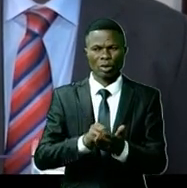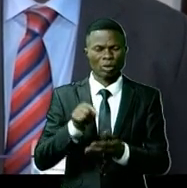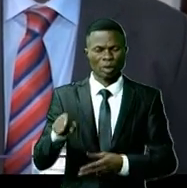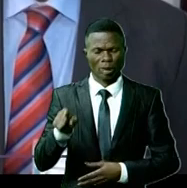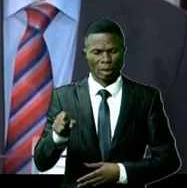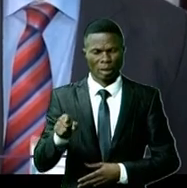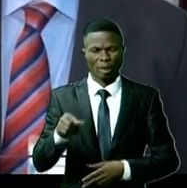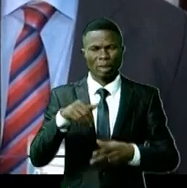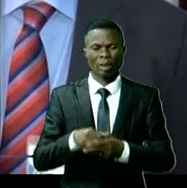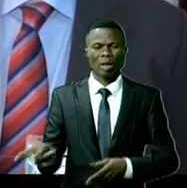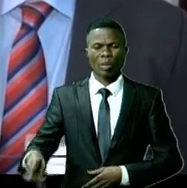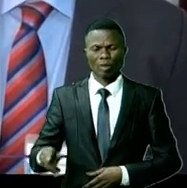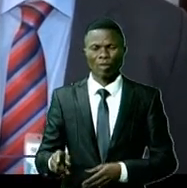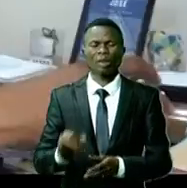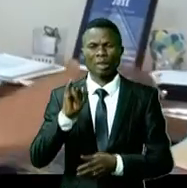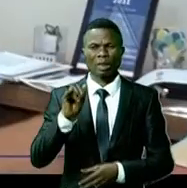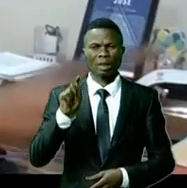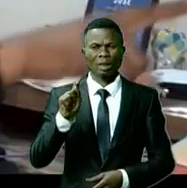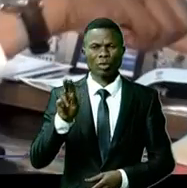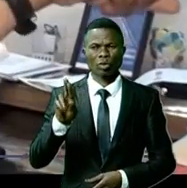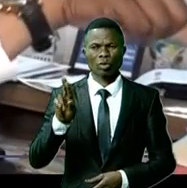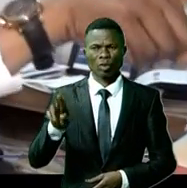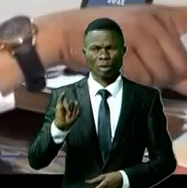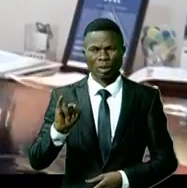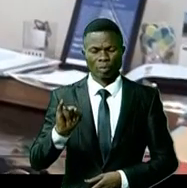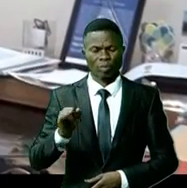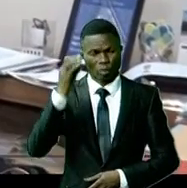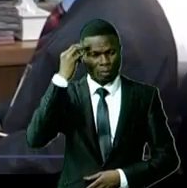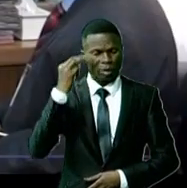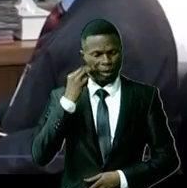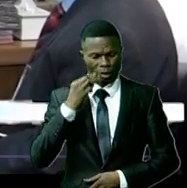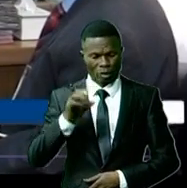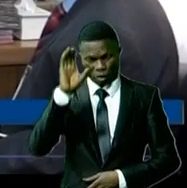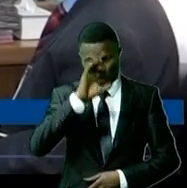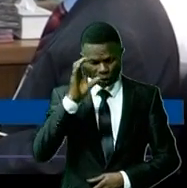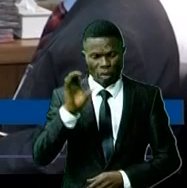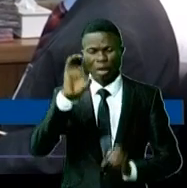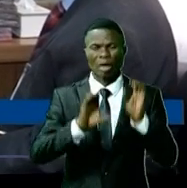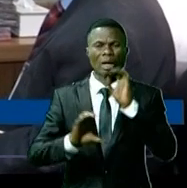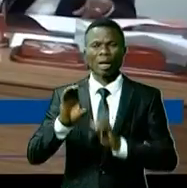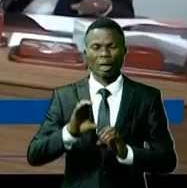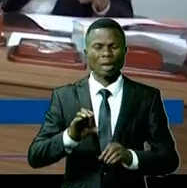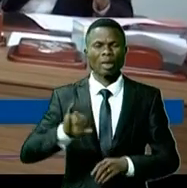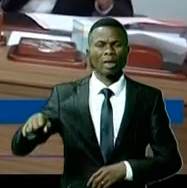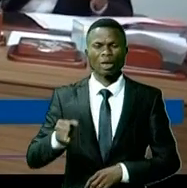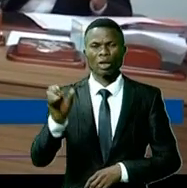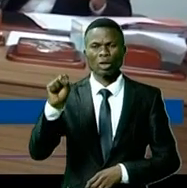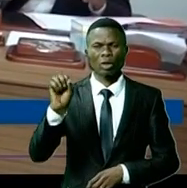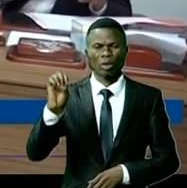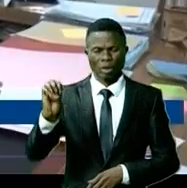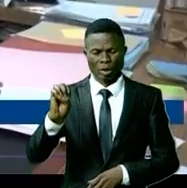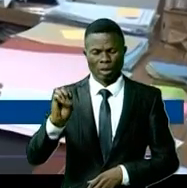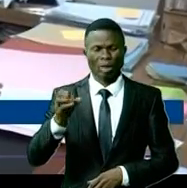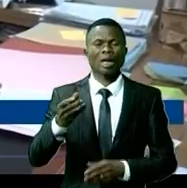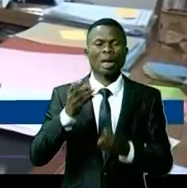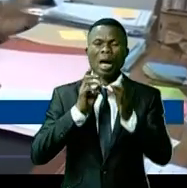qui se trouve dans la province de l'Ituri. Le ministre de Recherche scientifique et innovation technologique, José Mpanda Kabangu, a promis de saisir